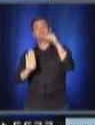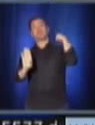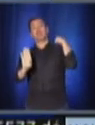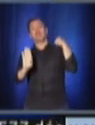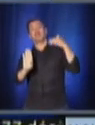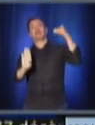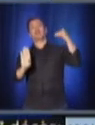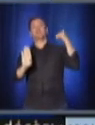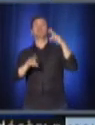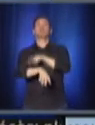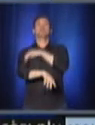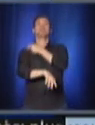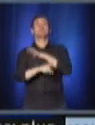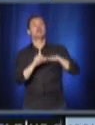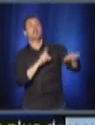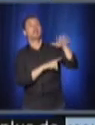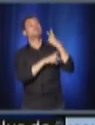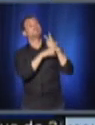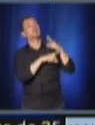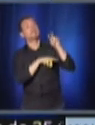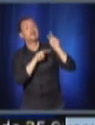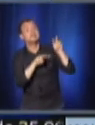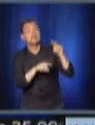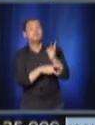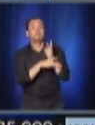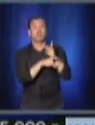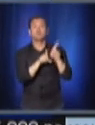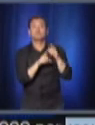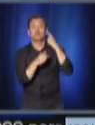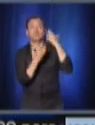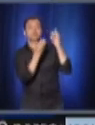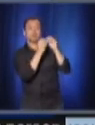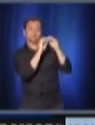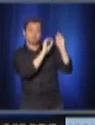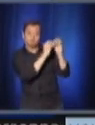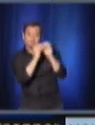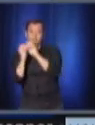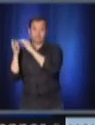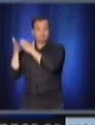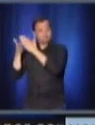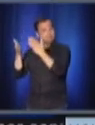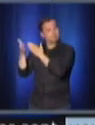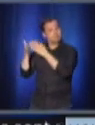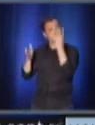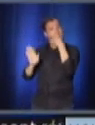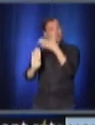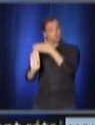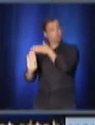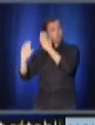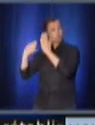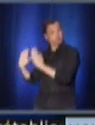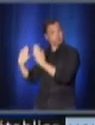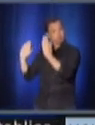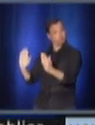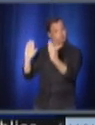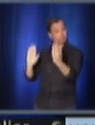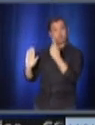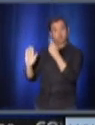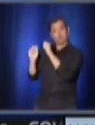des personnes aux soins intensifs. On doit observer la tendance qui se dégage sur plusieurs jours avec des données qui sont